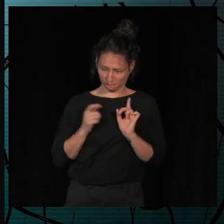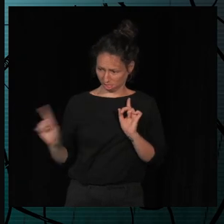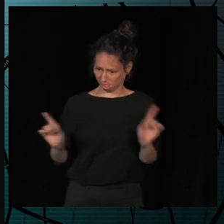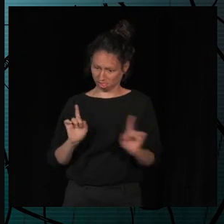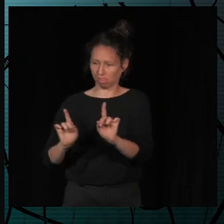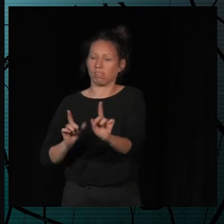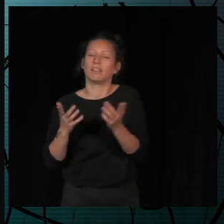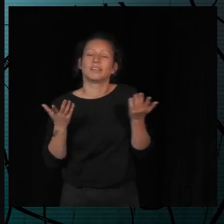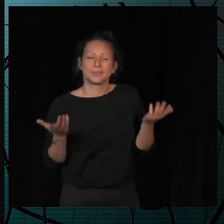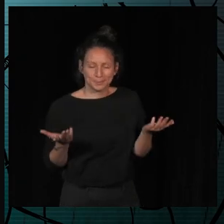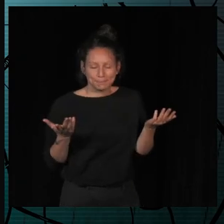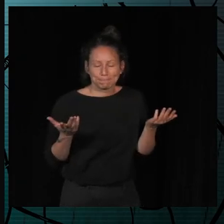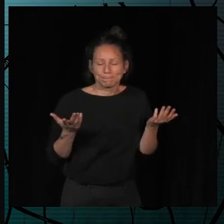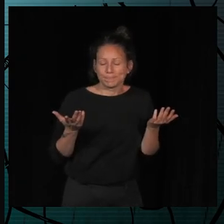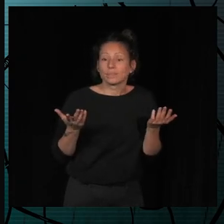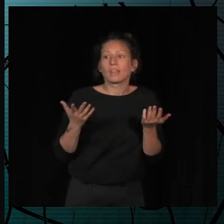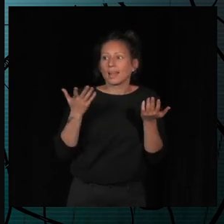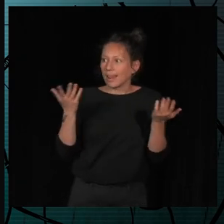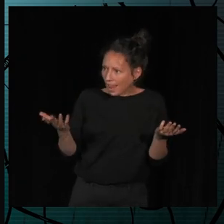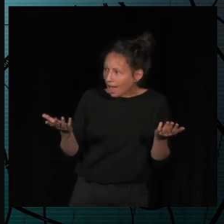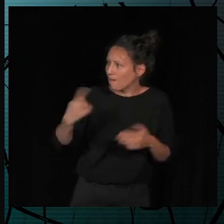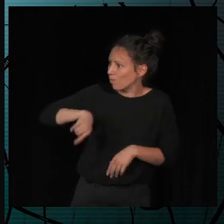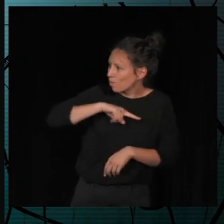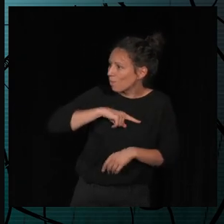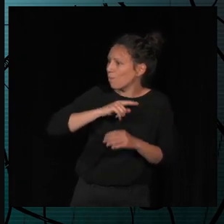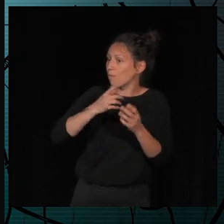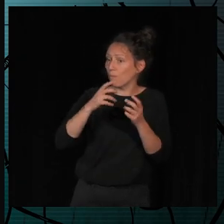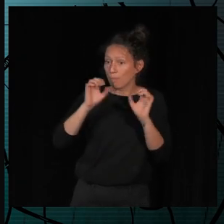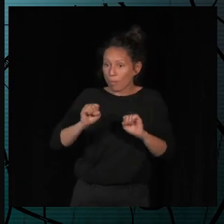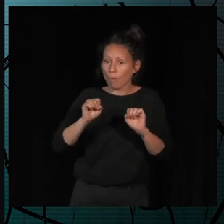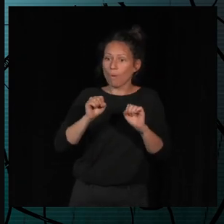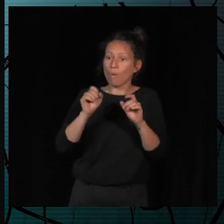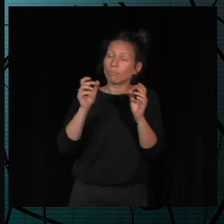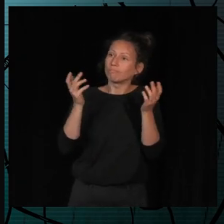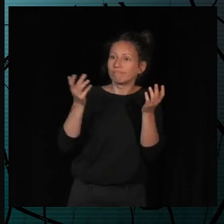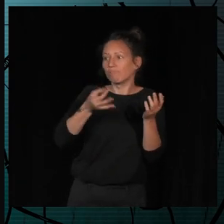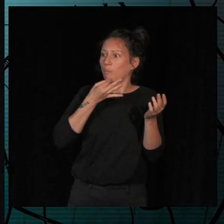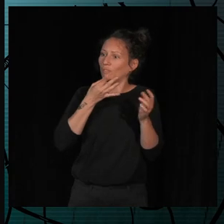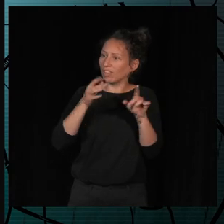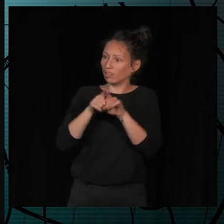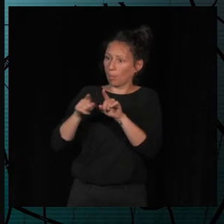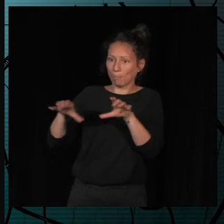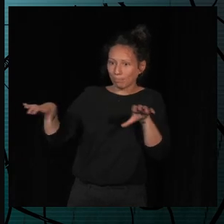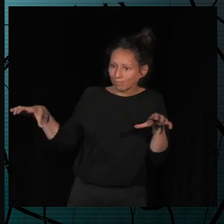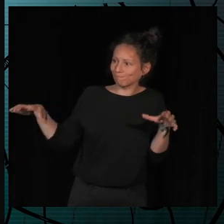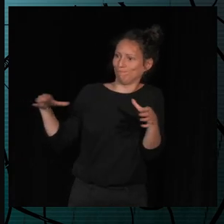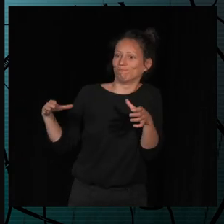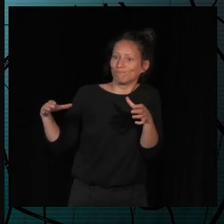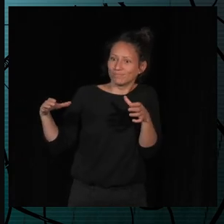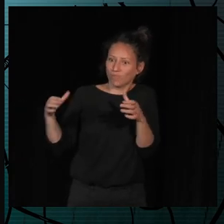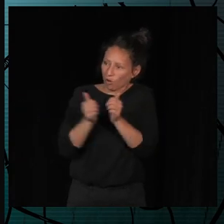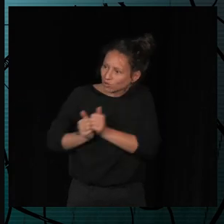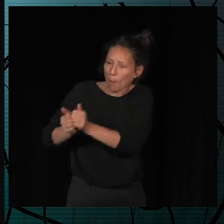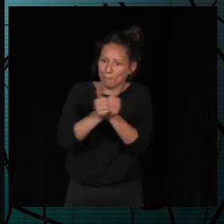même qu'on a à nos disposition c'est aussi bah au lieu de raconter à l'autre le petit panda qui fait de la l'alluge bah de se le montrer de se marer